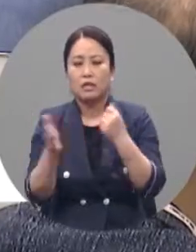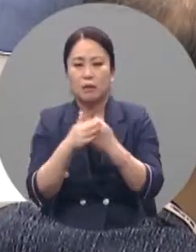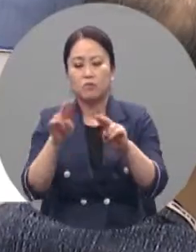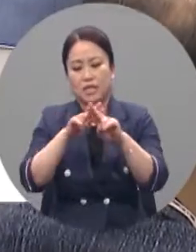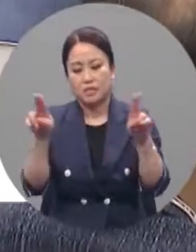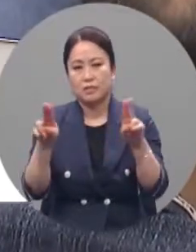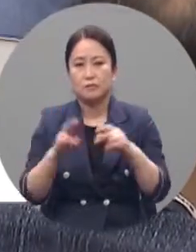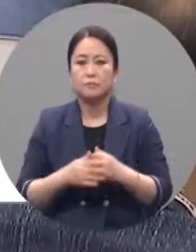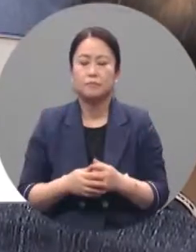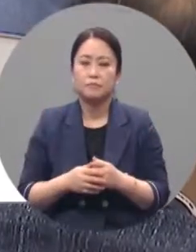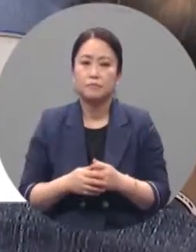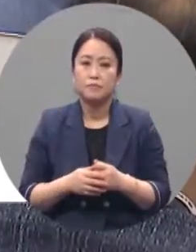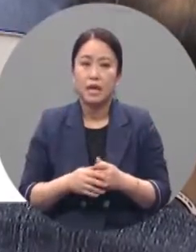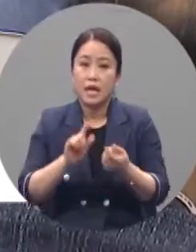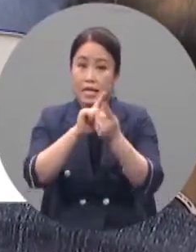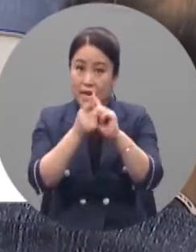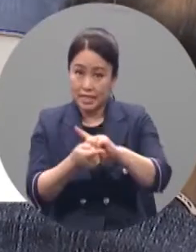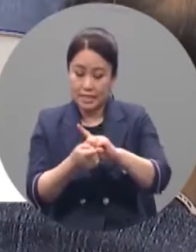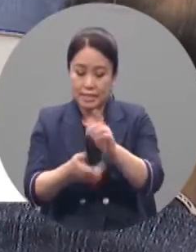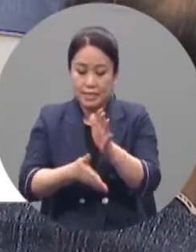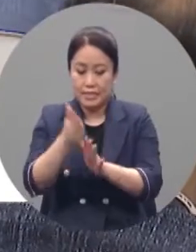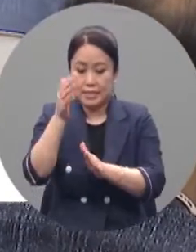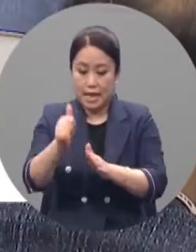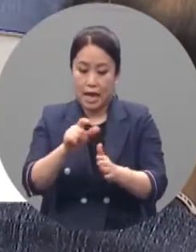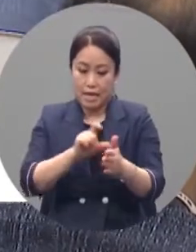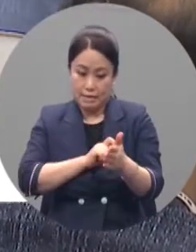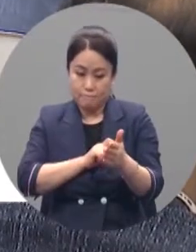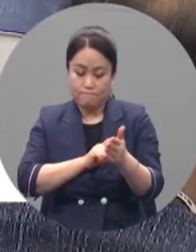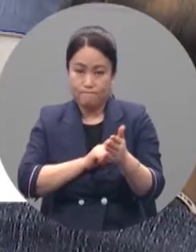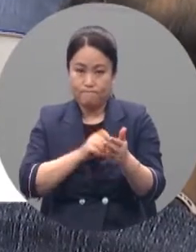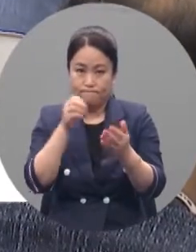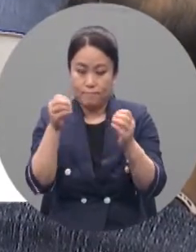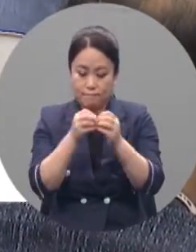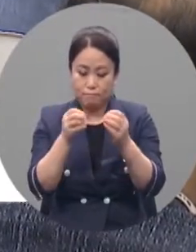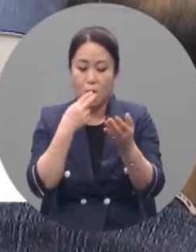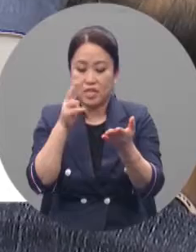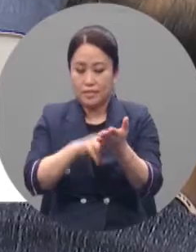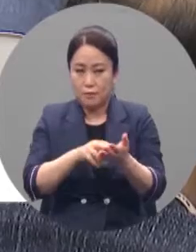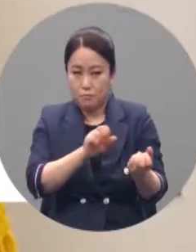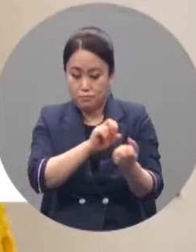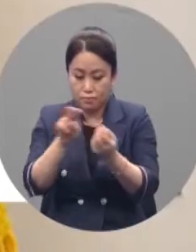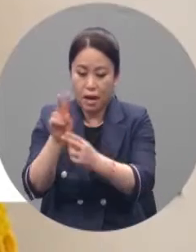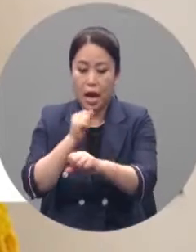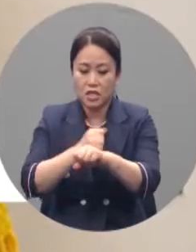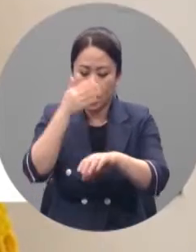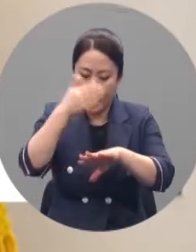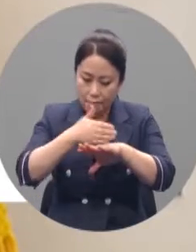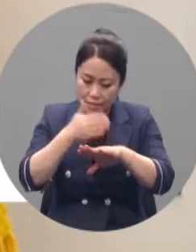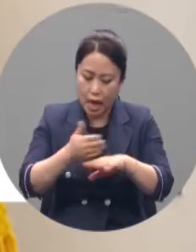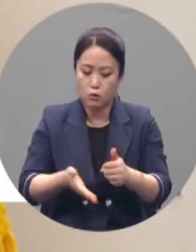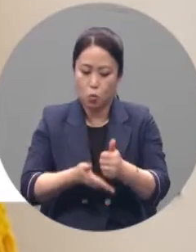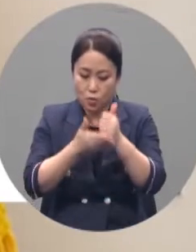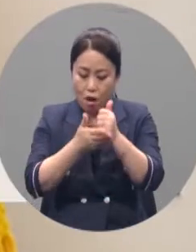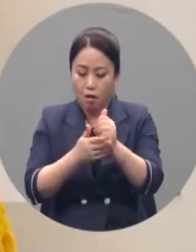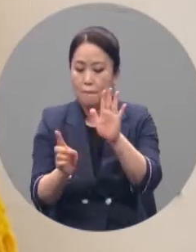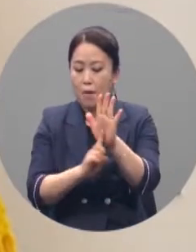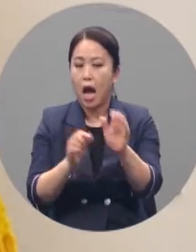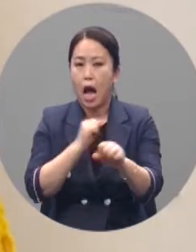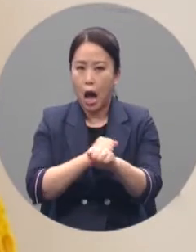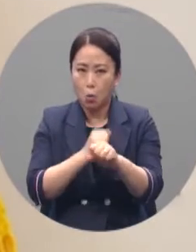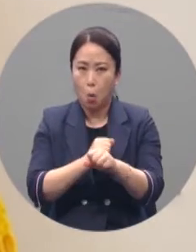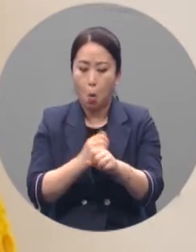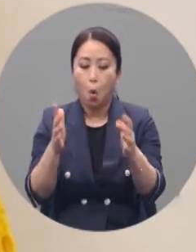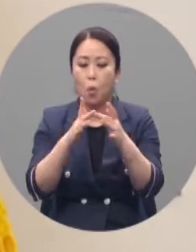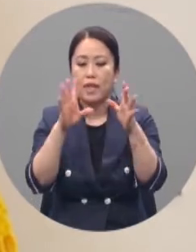밝혔습니다 대신 시장 명의의 소환 문을 광복 회원들에게 보내 감사와 존경의 뜻을 표하고 온라인을 통해